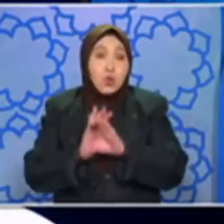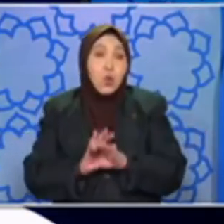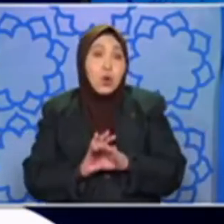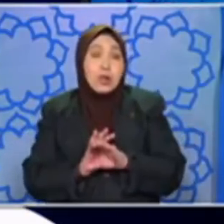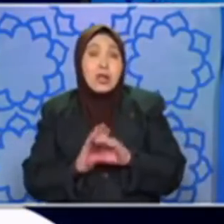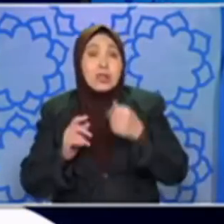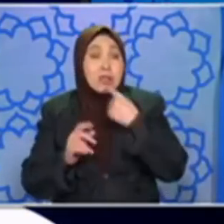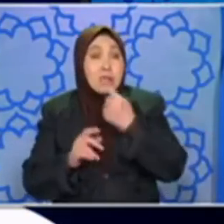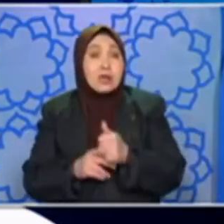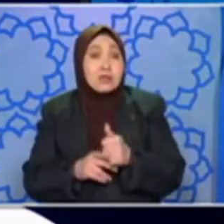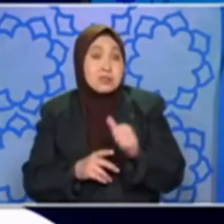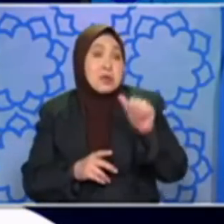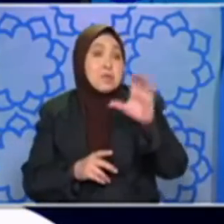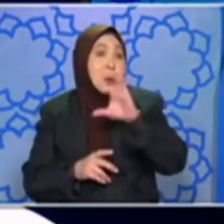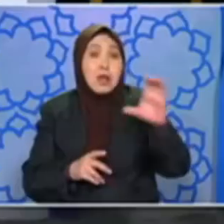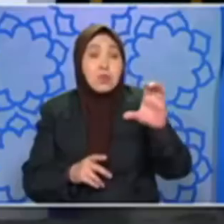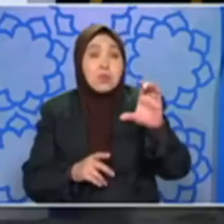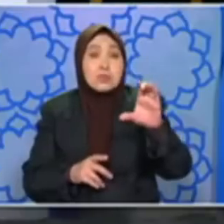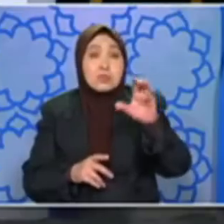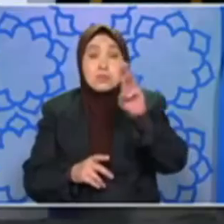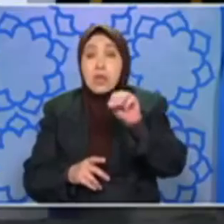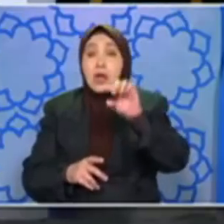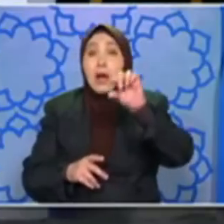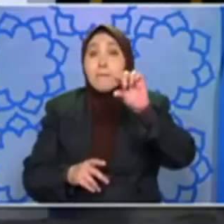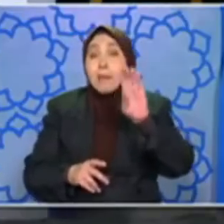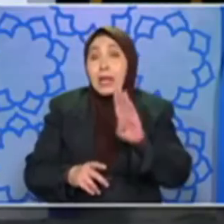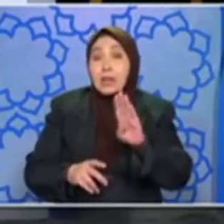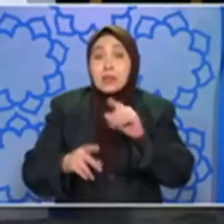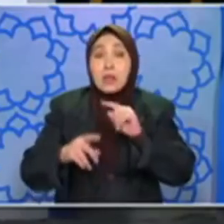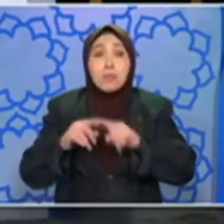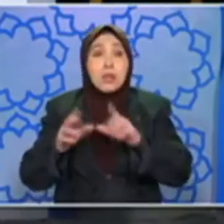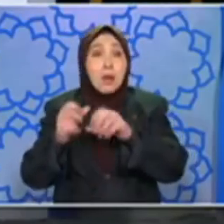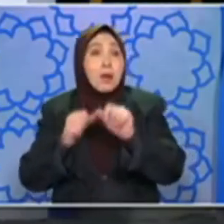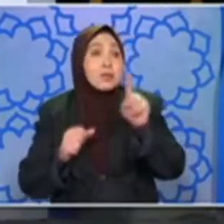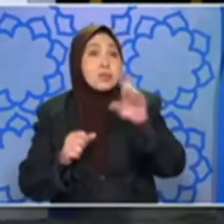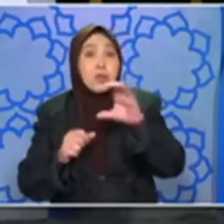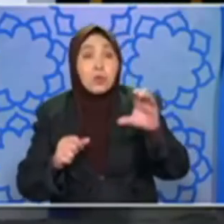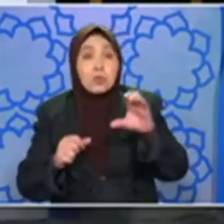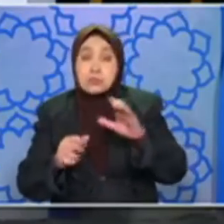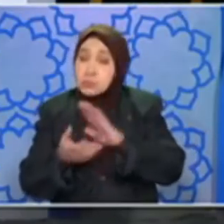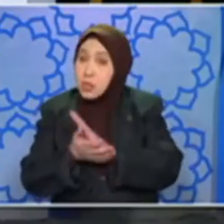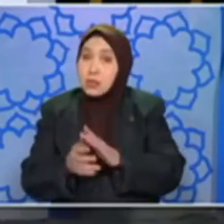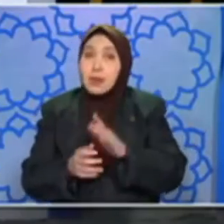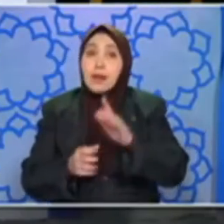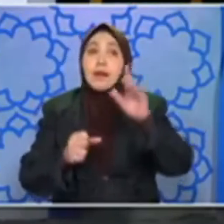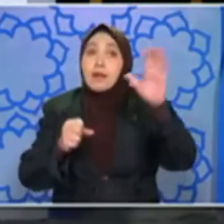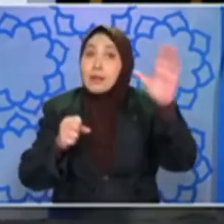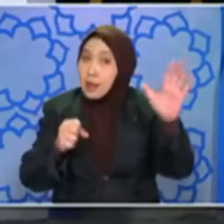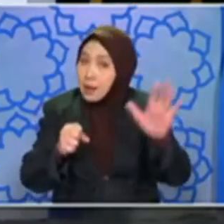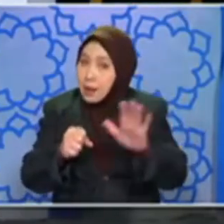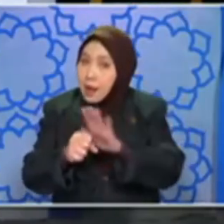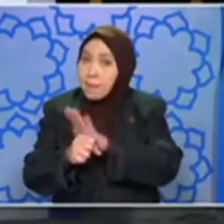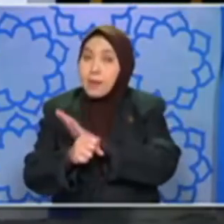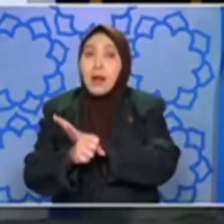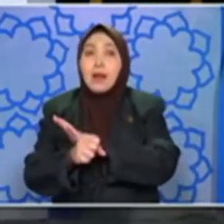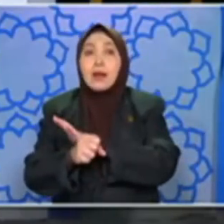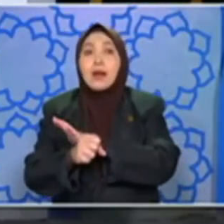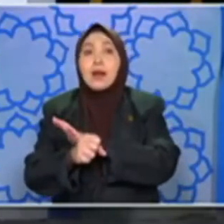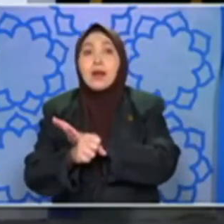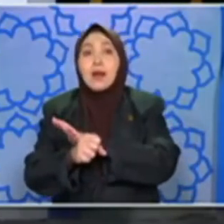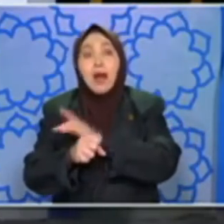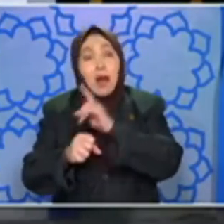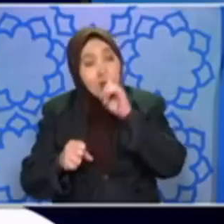tapi dapat 100 megabyte per second contohnya, maka Allah kata sempurnakan. Ya, idza qiltum wazinu